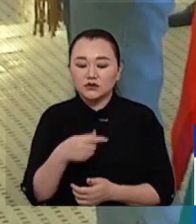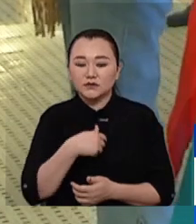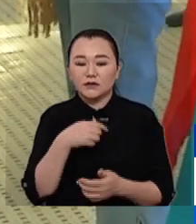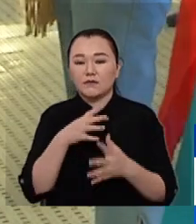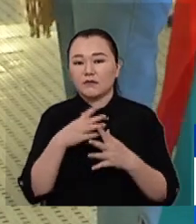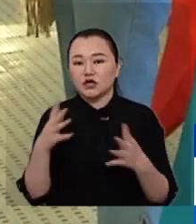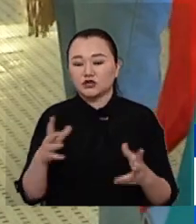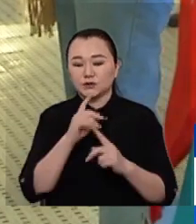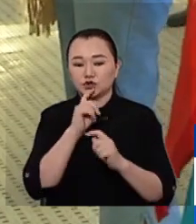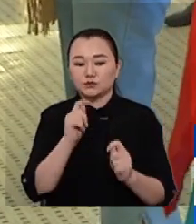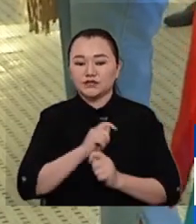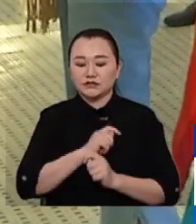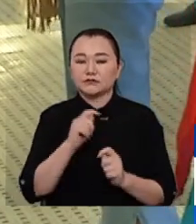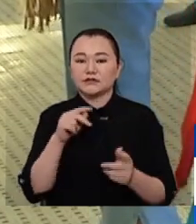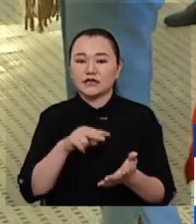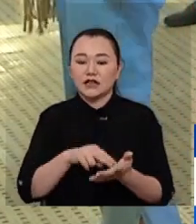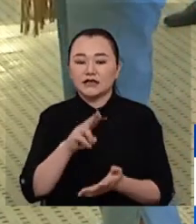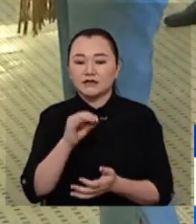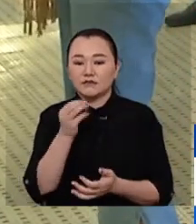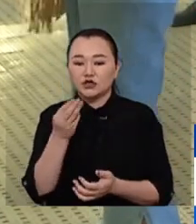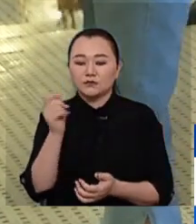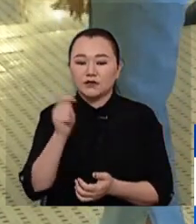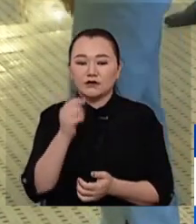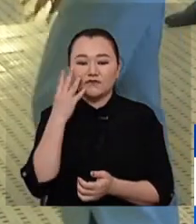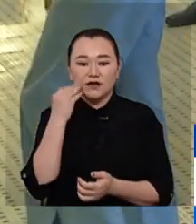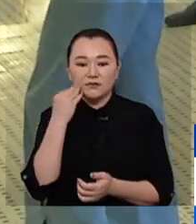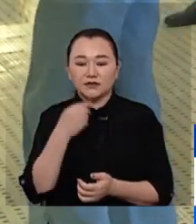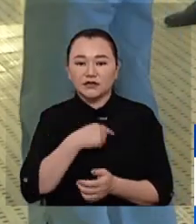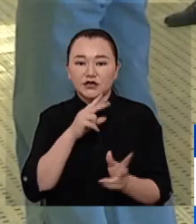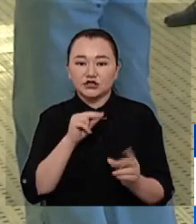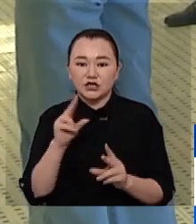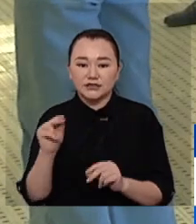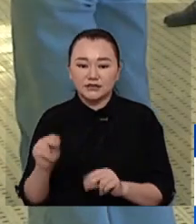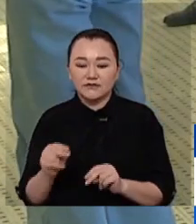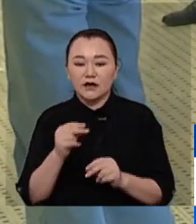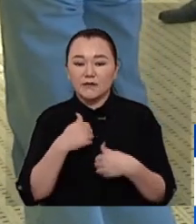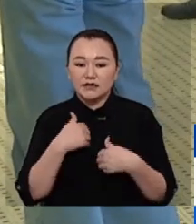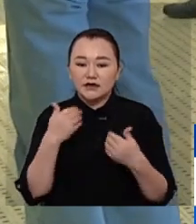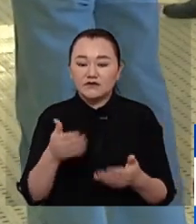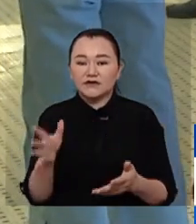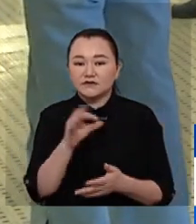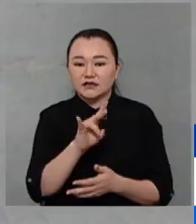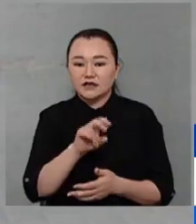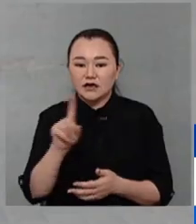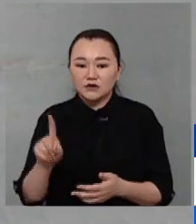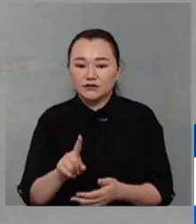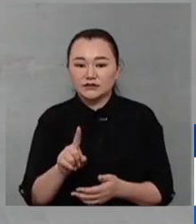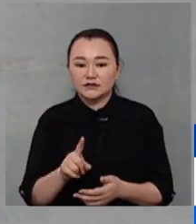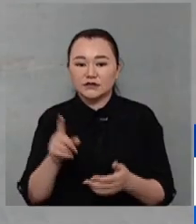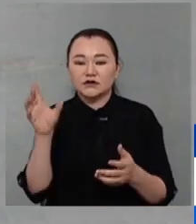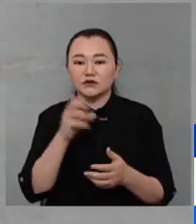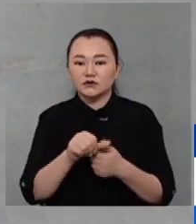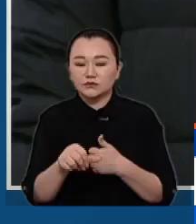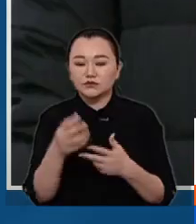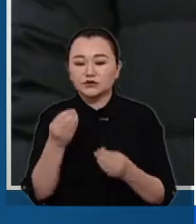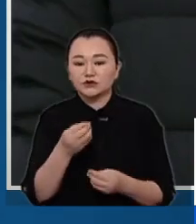стало большим сюрпризом, что Димаш приехал в Алматы. Я счастлива. Поздравляю всех с Наурызом. Кроме того,